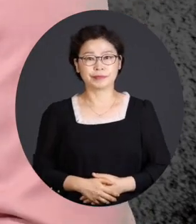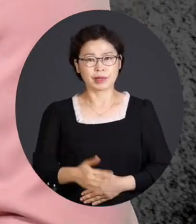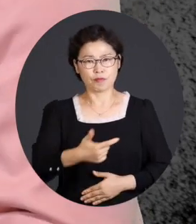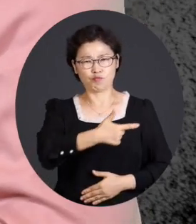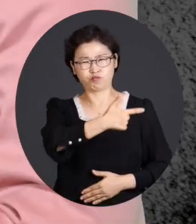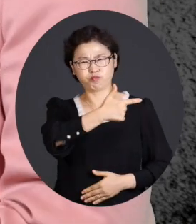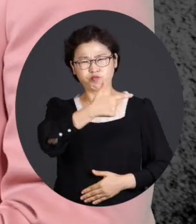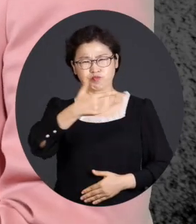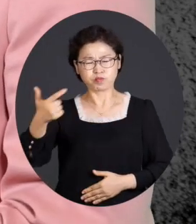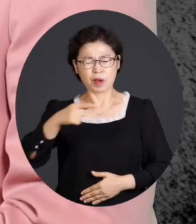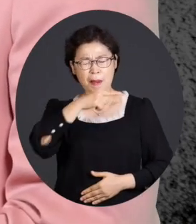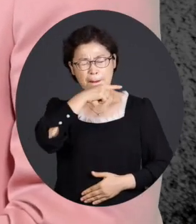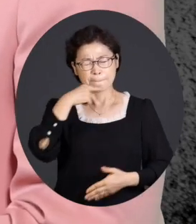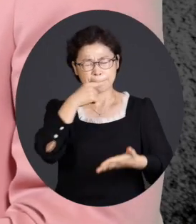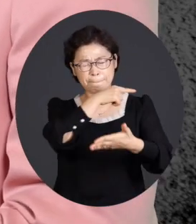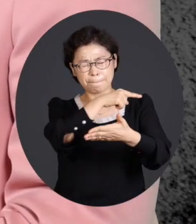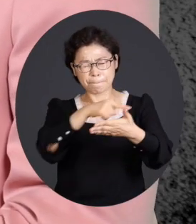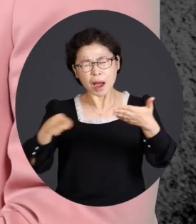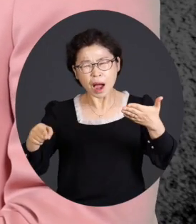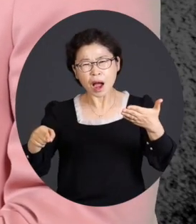대규모 유혈 사태의